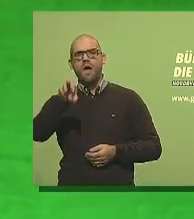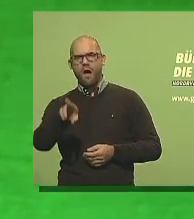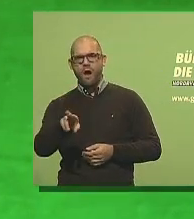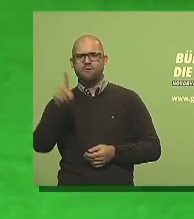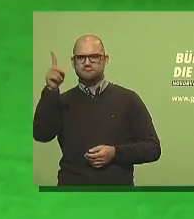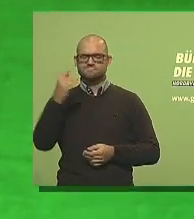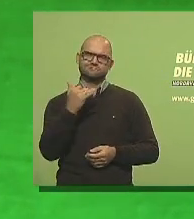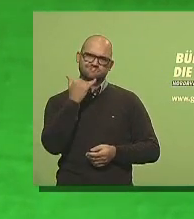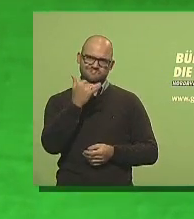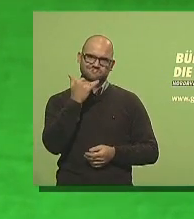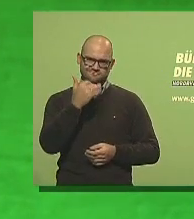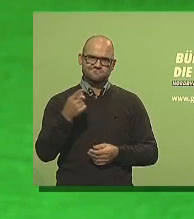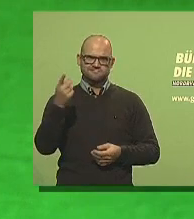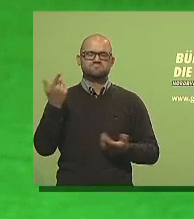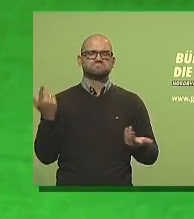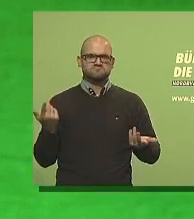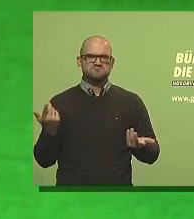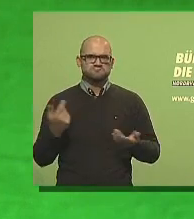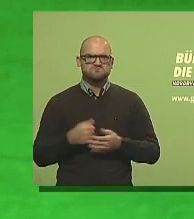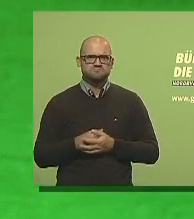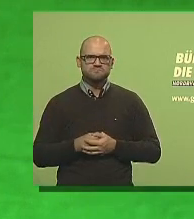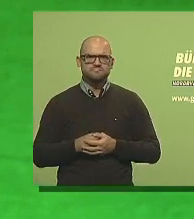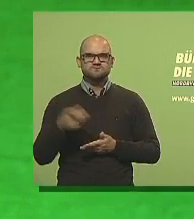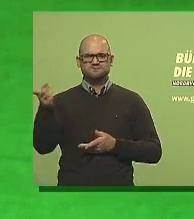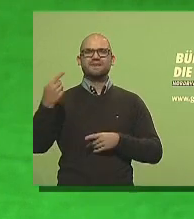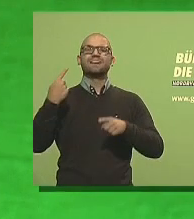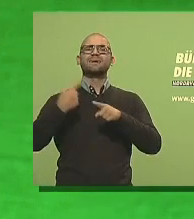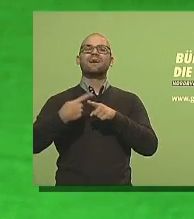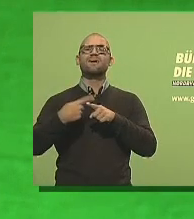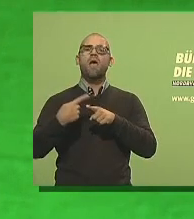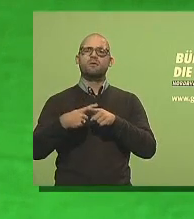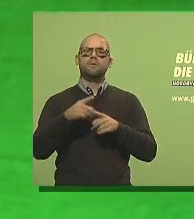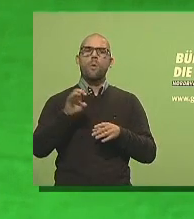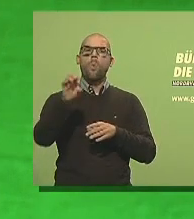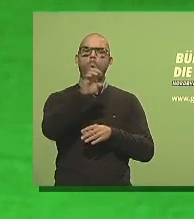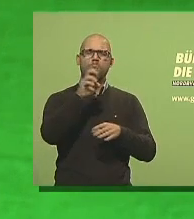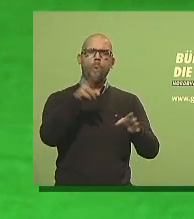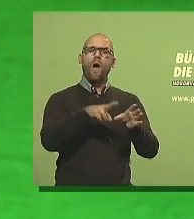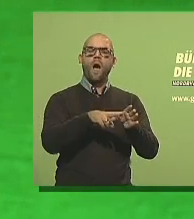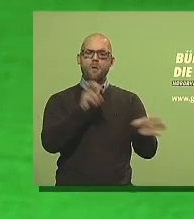Schrecken verloren, wenn Griechenland aus der Eurozone austritt.